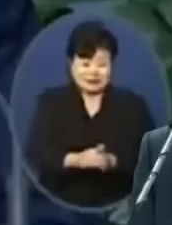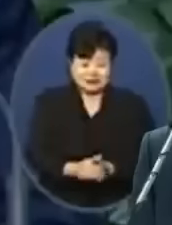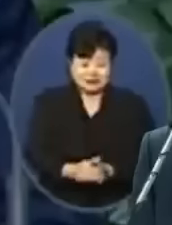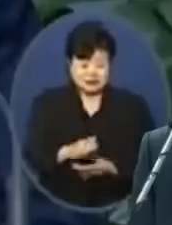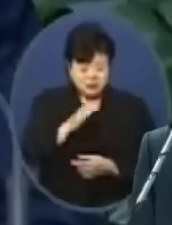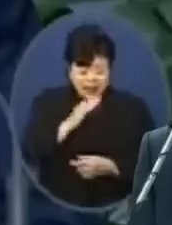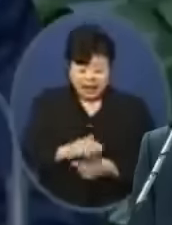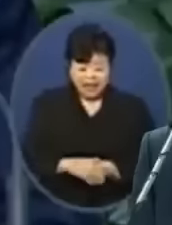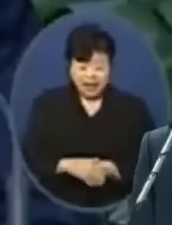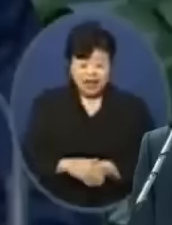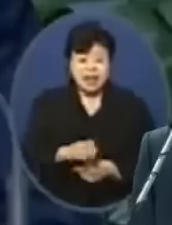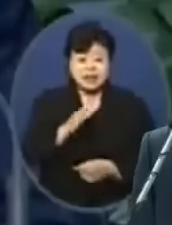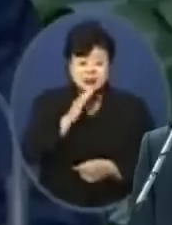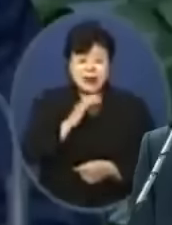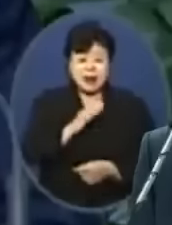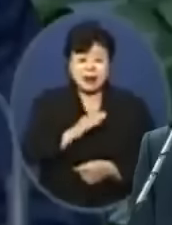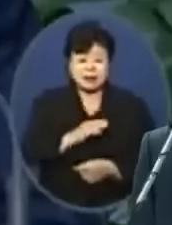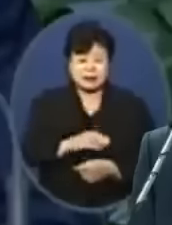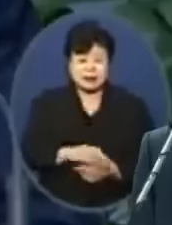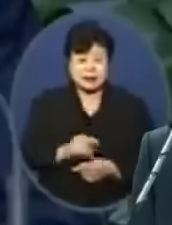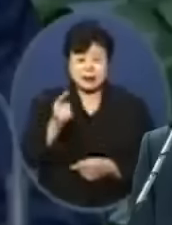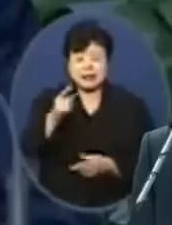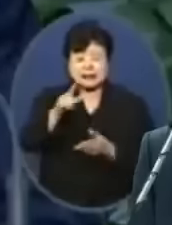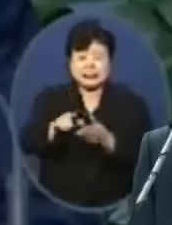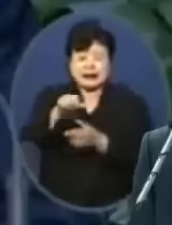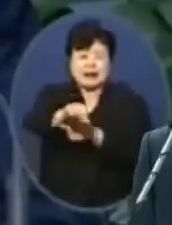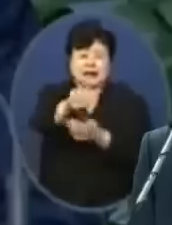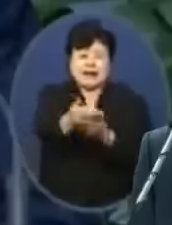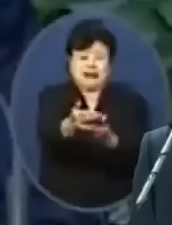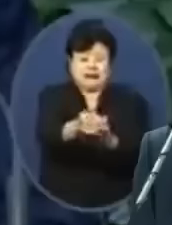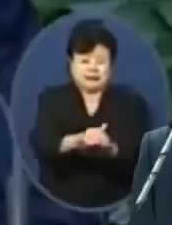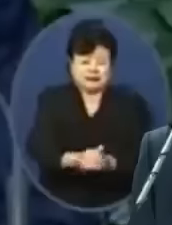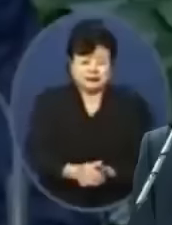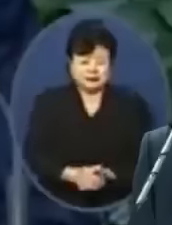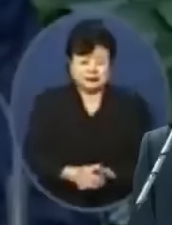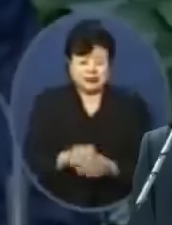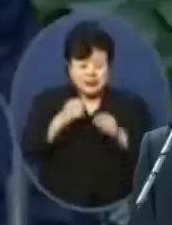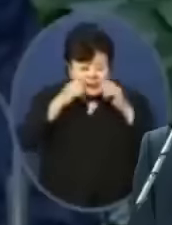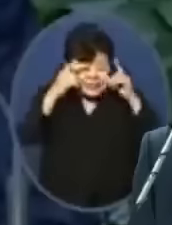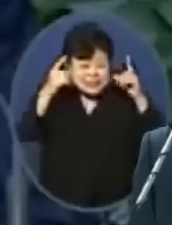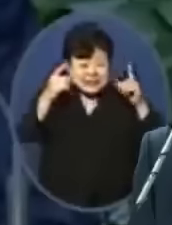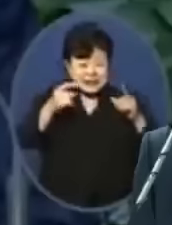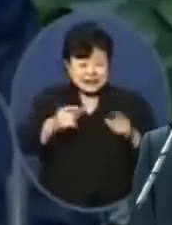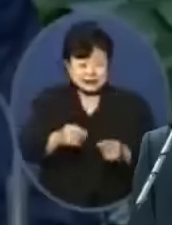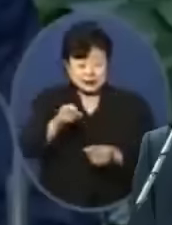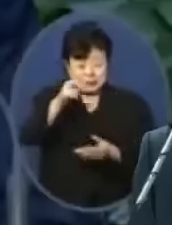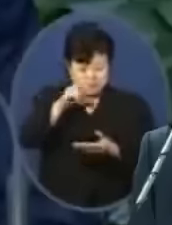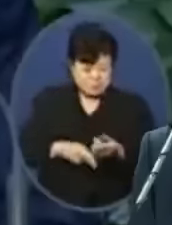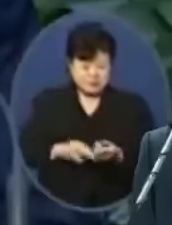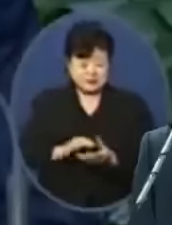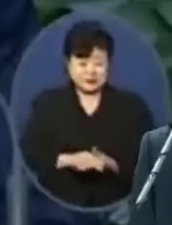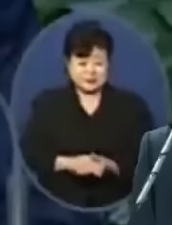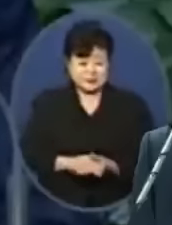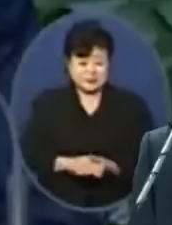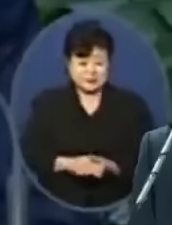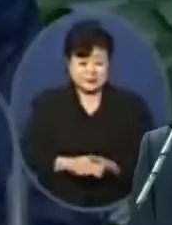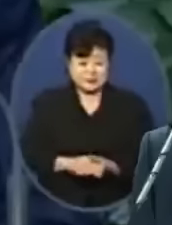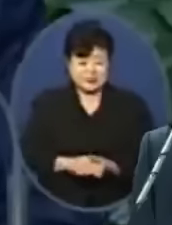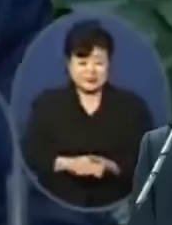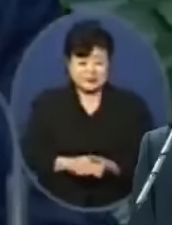참말이지. 참말이고 말고요. 네, 깨자마자 이 일을 집행하겠습니다. 그럼 갔다